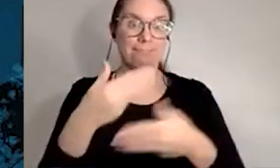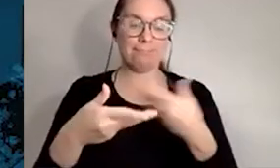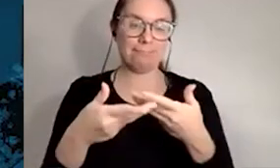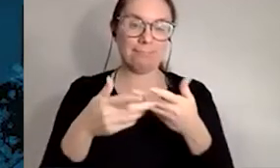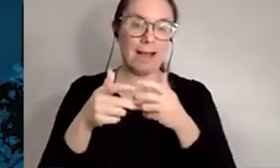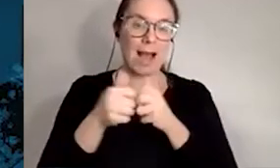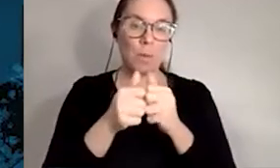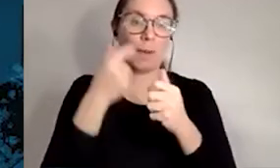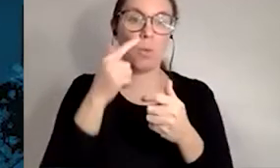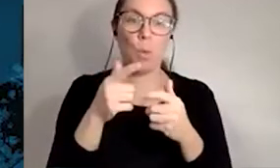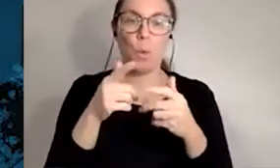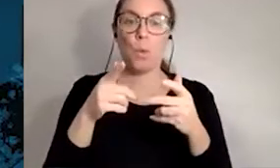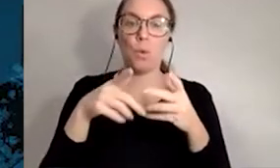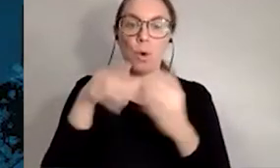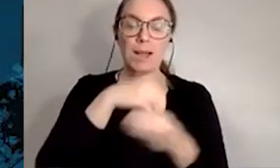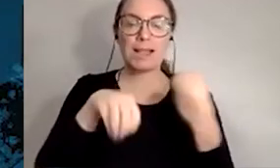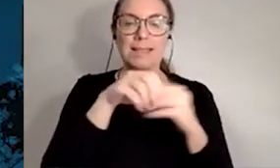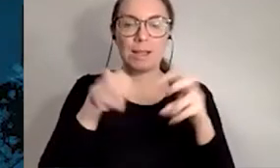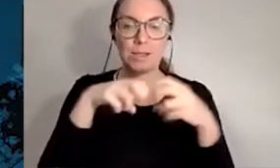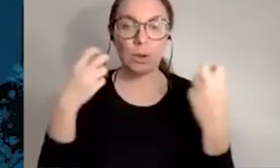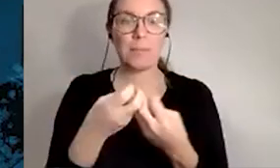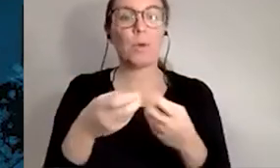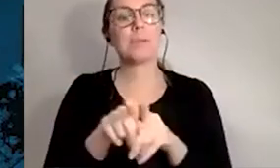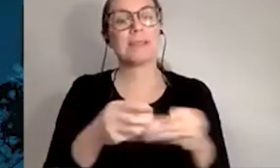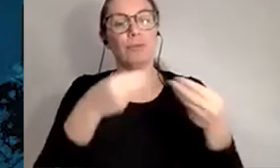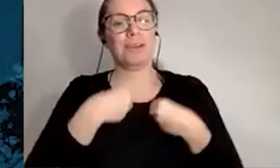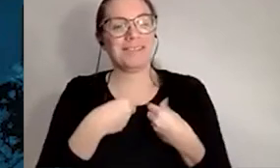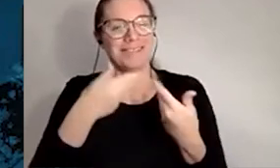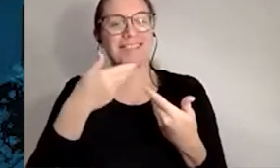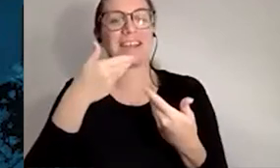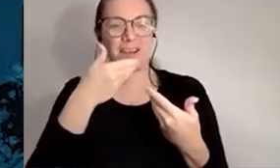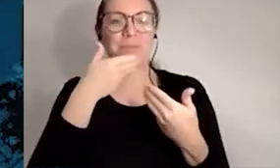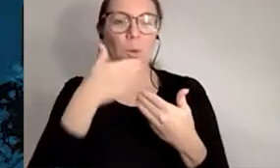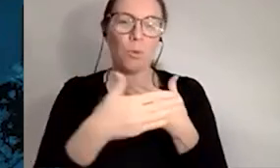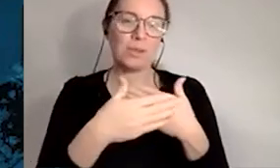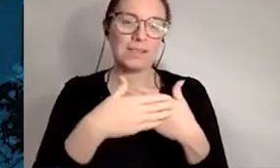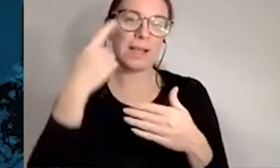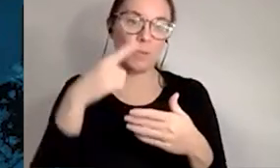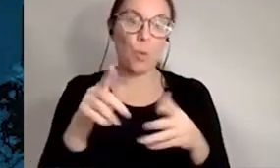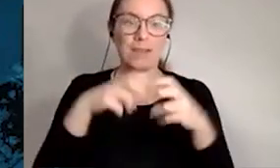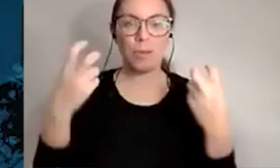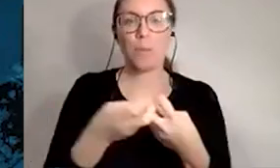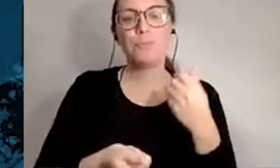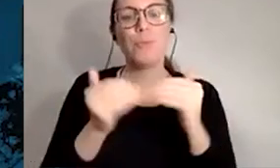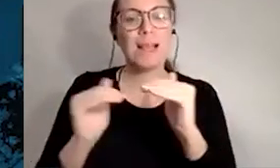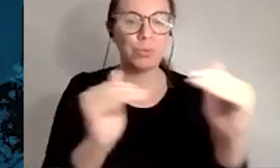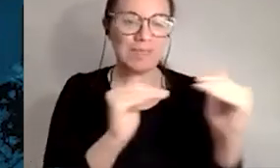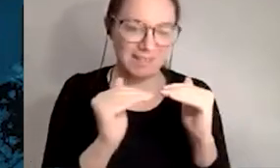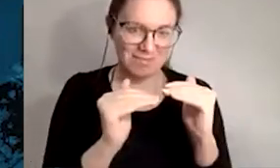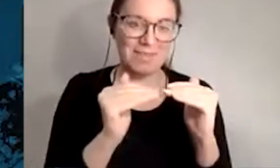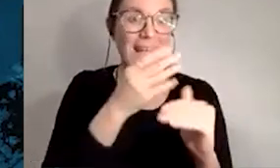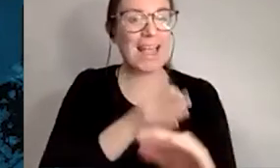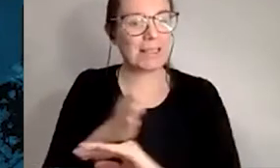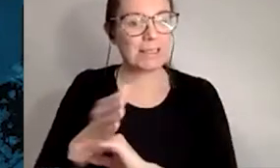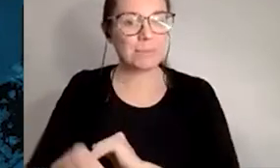de cette table ronde et qui nous a prodigué des conseils précieux afin de rendre cette table ronde plus inclusive et plus accessible